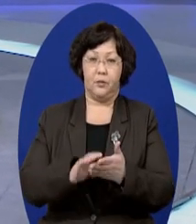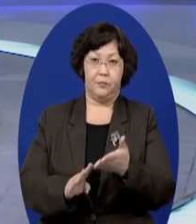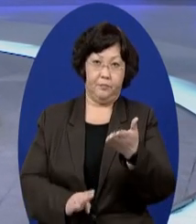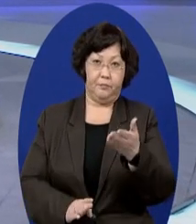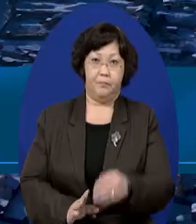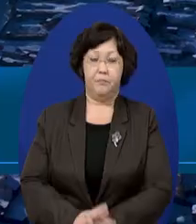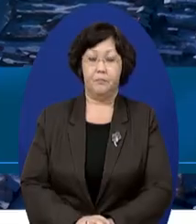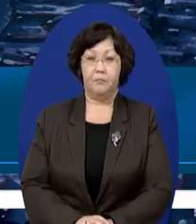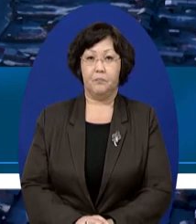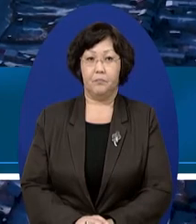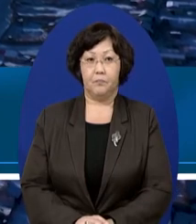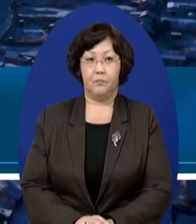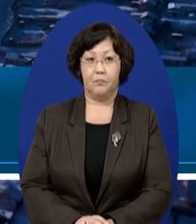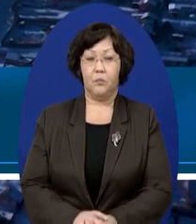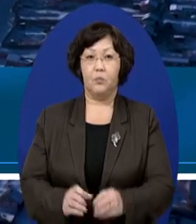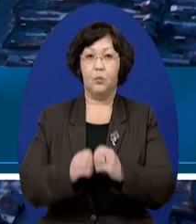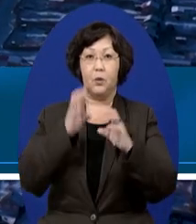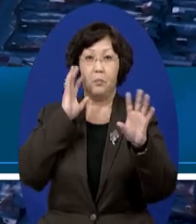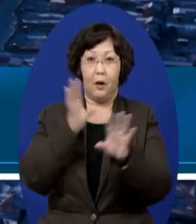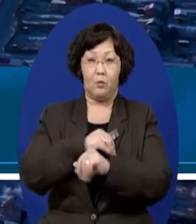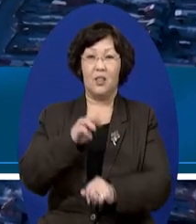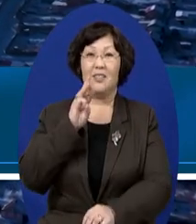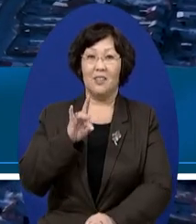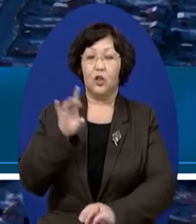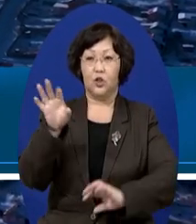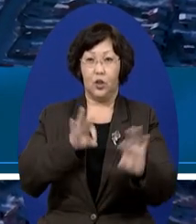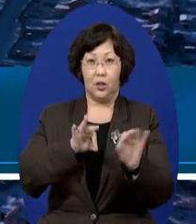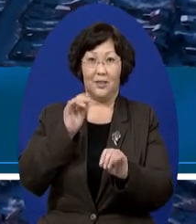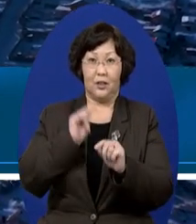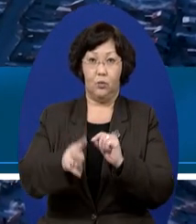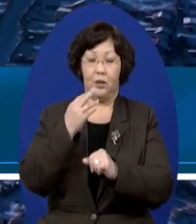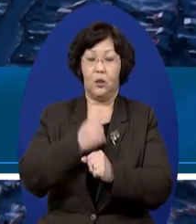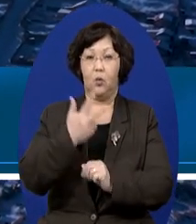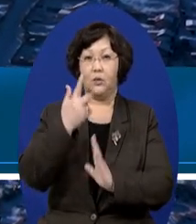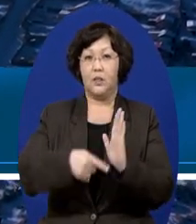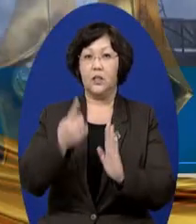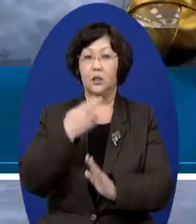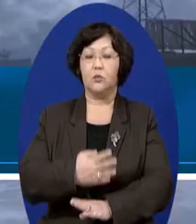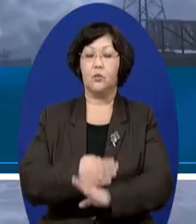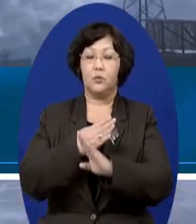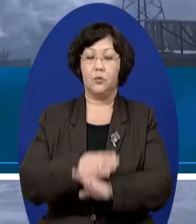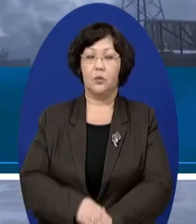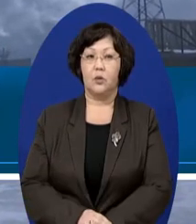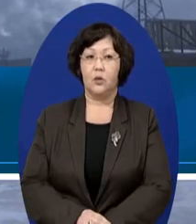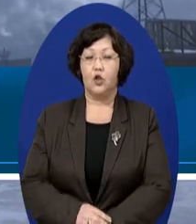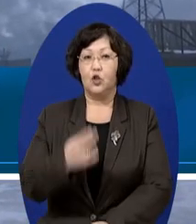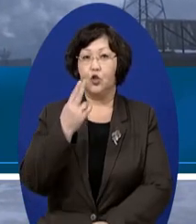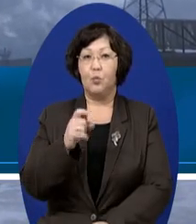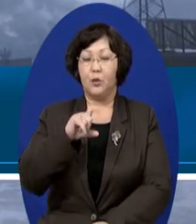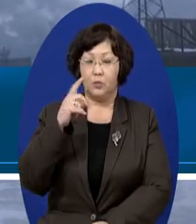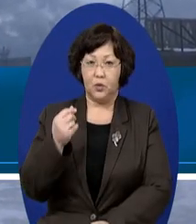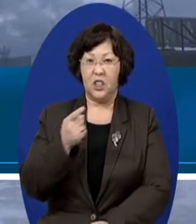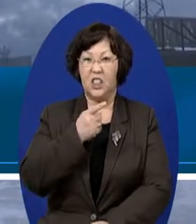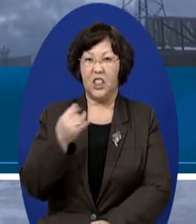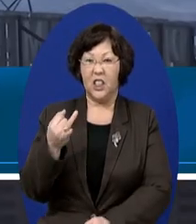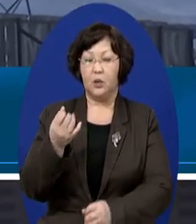уу? Бүтээн байгуулалтын тендер шалгаруулалтын ажлыг 3 дугаар сарын 1-ний дотор дуусгана. Цөмийн эрчим хүч хийн түлш